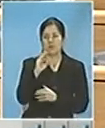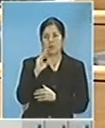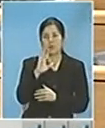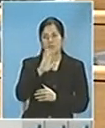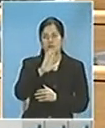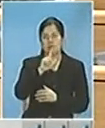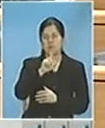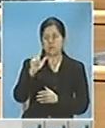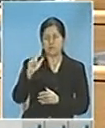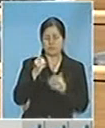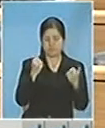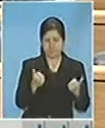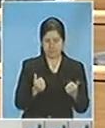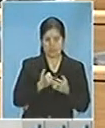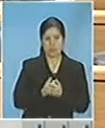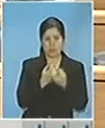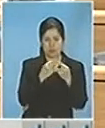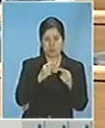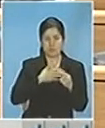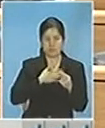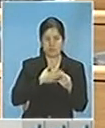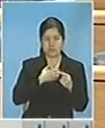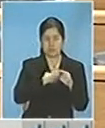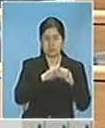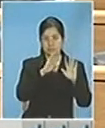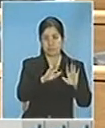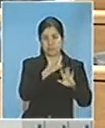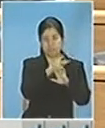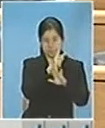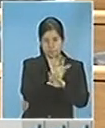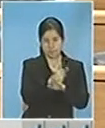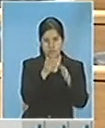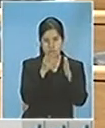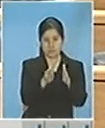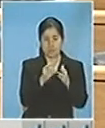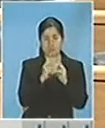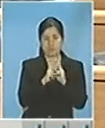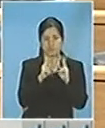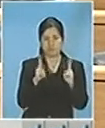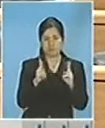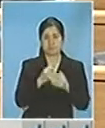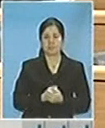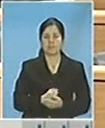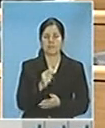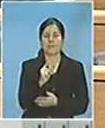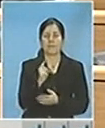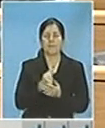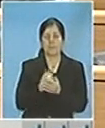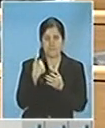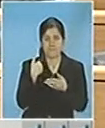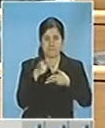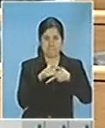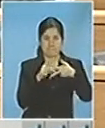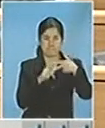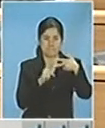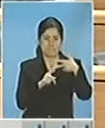าดนี้แต่ที่ดิฉันอยากฝากท่านประธานผ่านไปถึงกรรมธิการก็มีอยู่3ประเด็นให